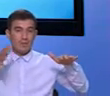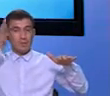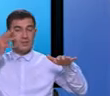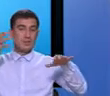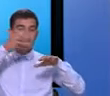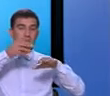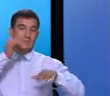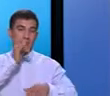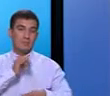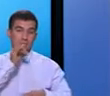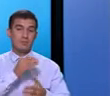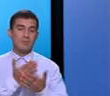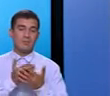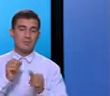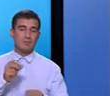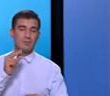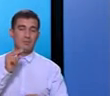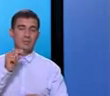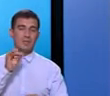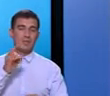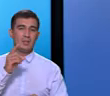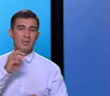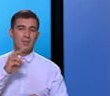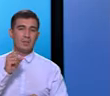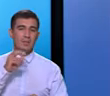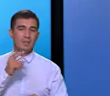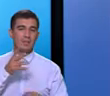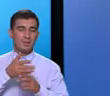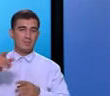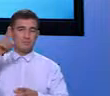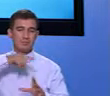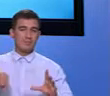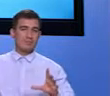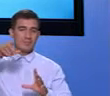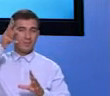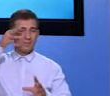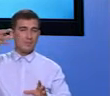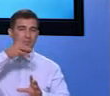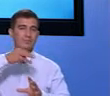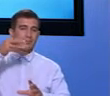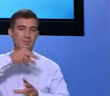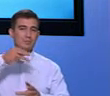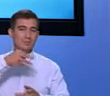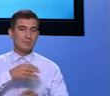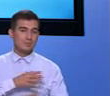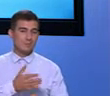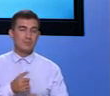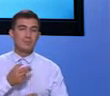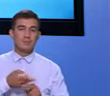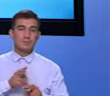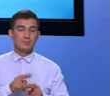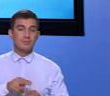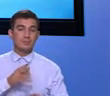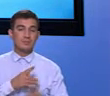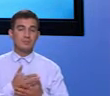tashqari, dehqonchilik, ya'ni sug'orma dehqonchiligi rivojlanishiga nima ta'sir etdi? Ya'ni objuvozdan